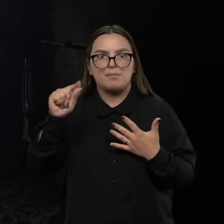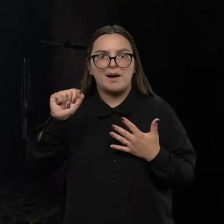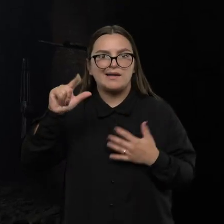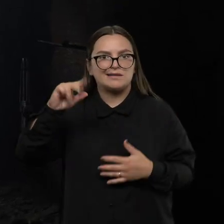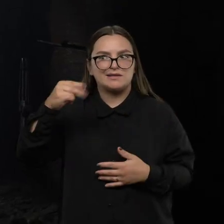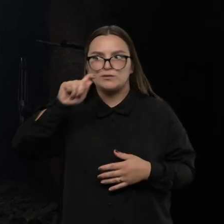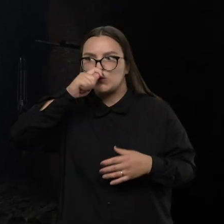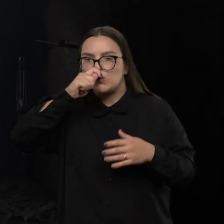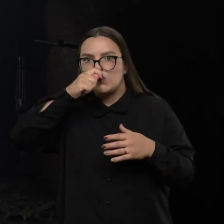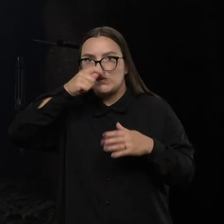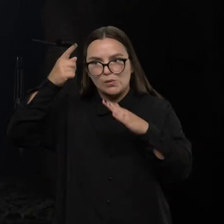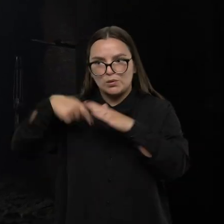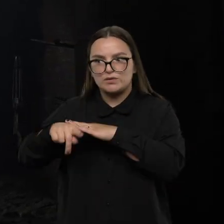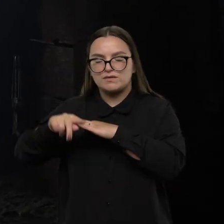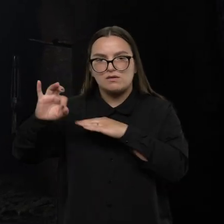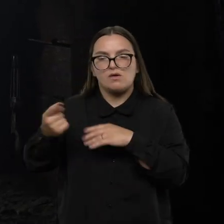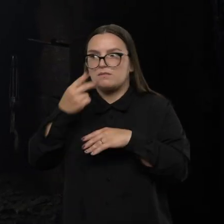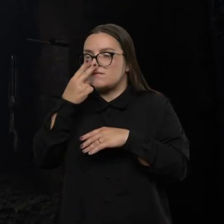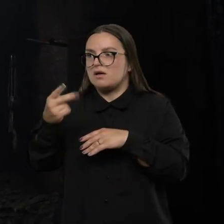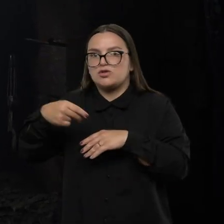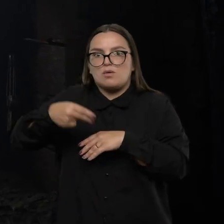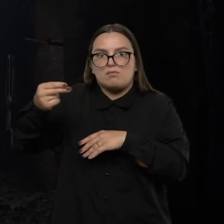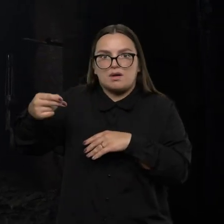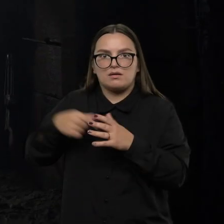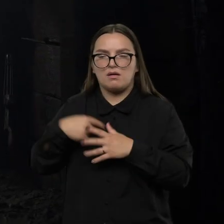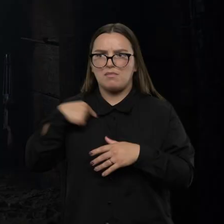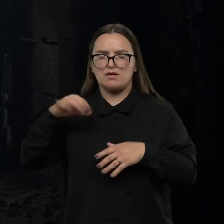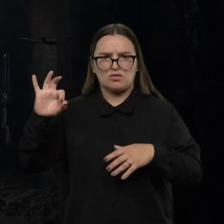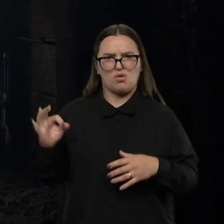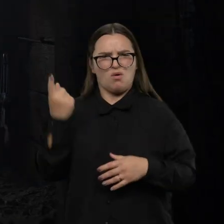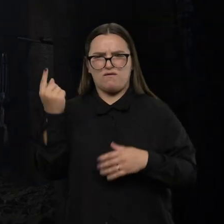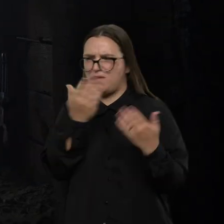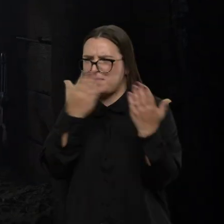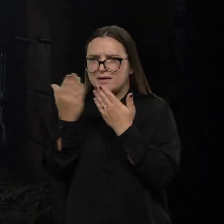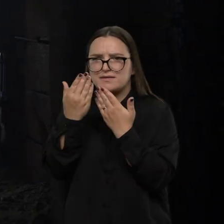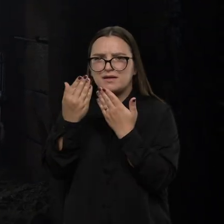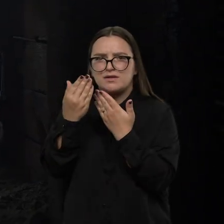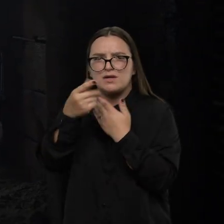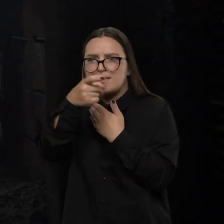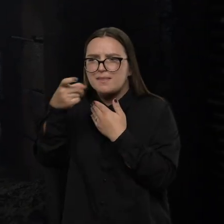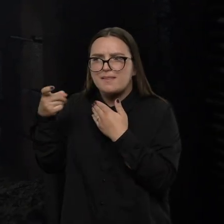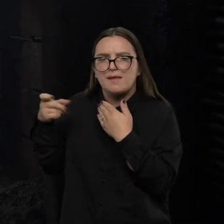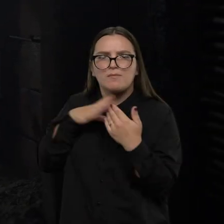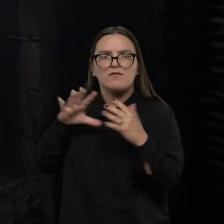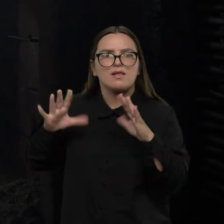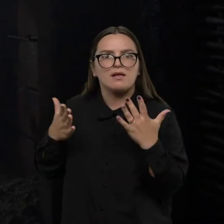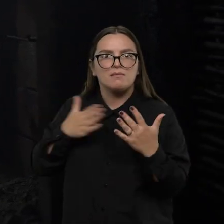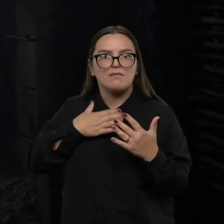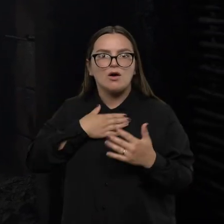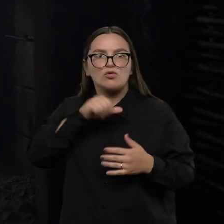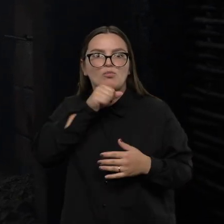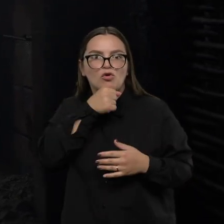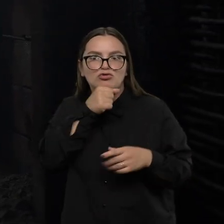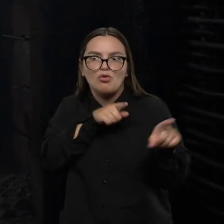Rūsyje. Mano dideliai nuostabai pirmasis mano perskaitytas parašas ant tinkuotos sienos buvo mano močiutės